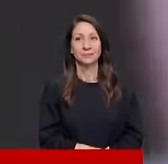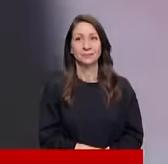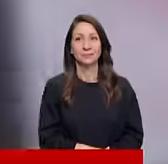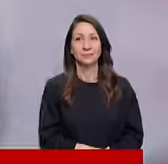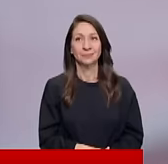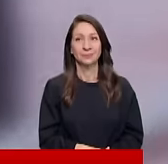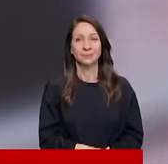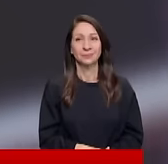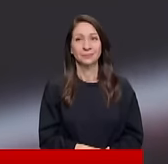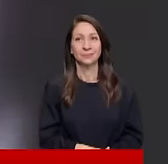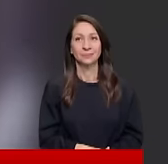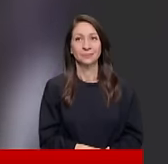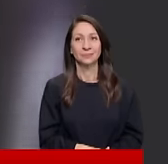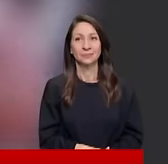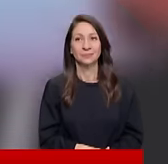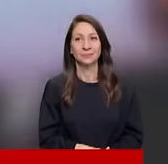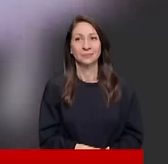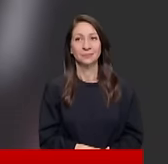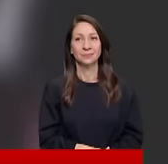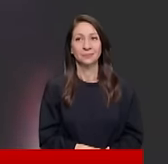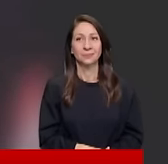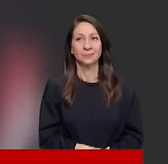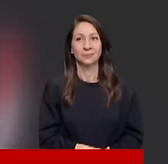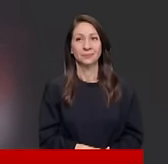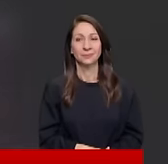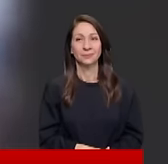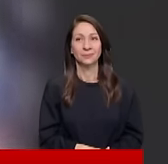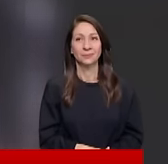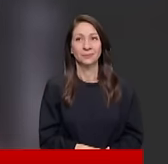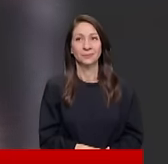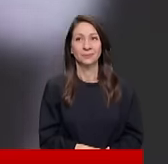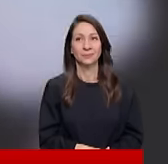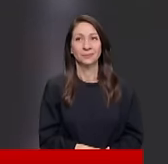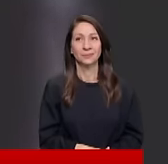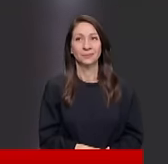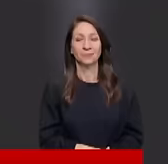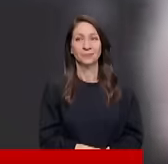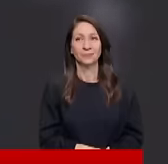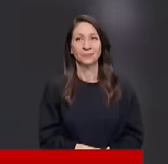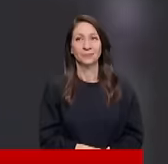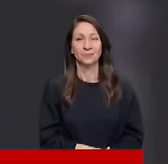Thank you.